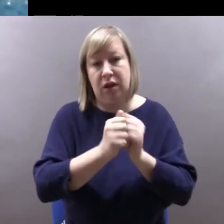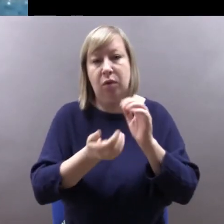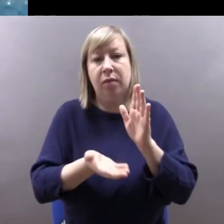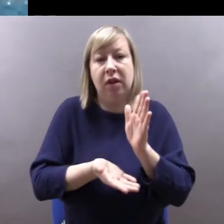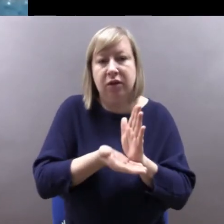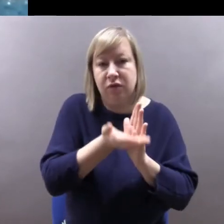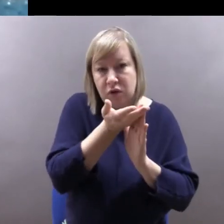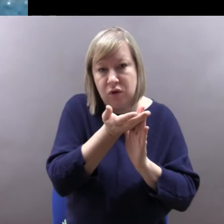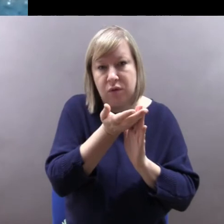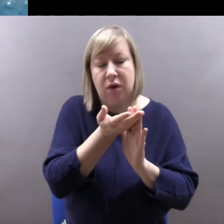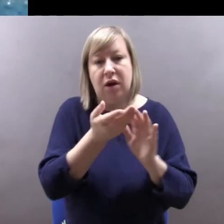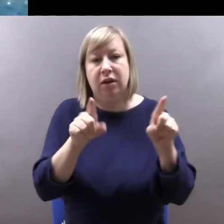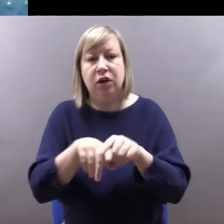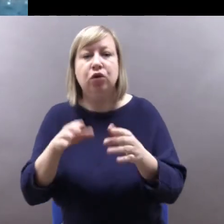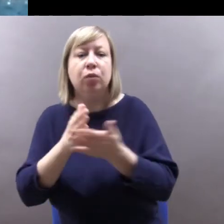pomóc osobie,